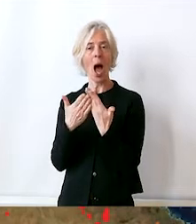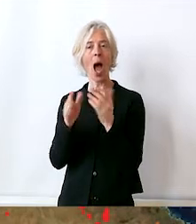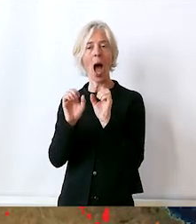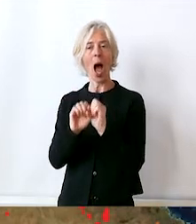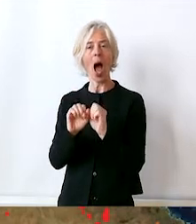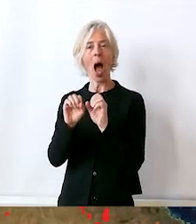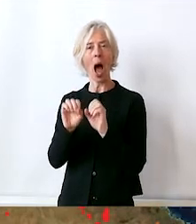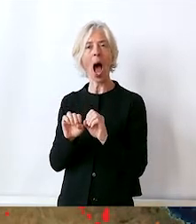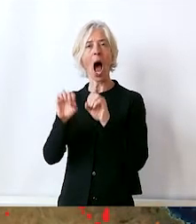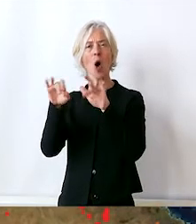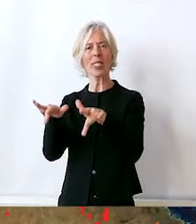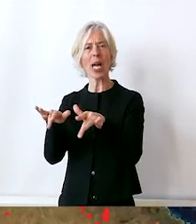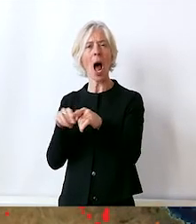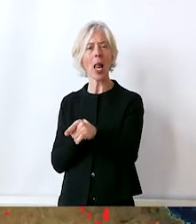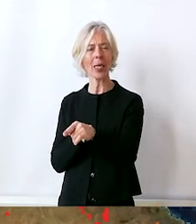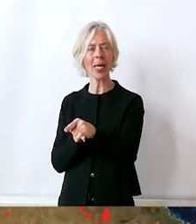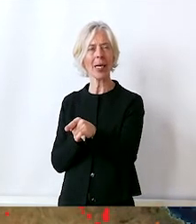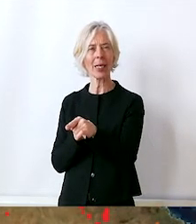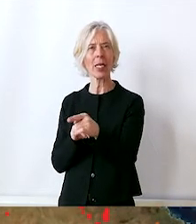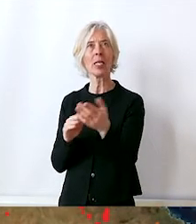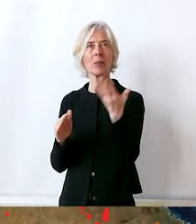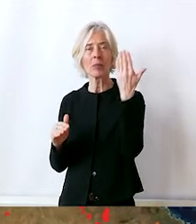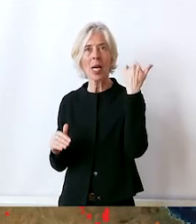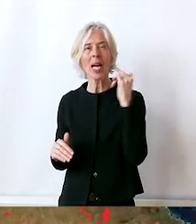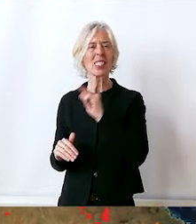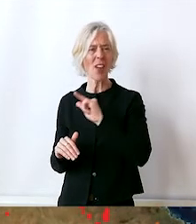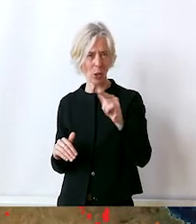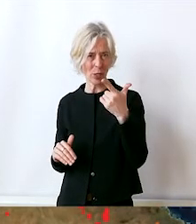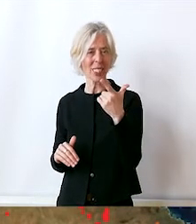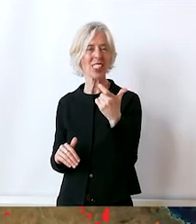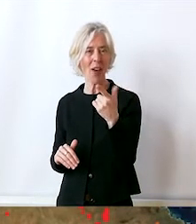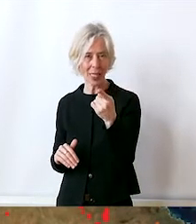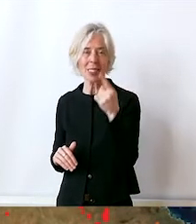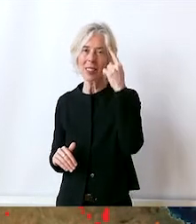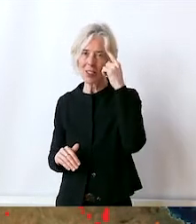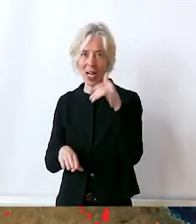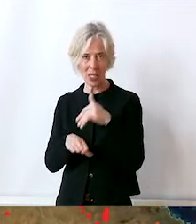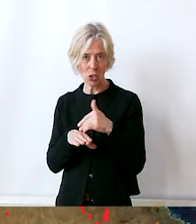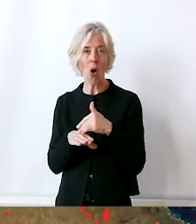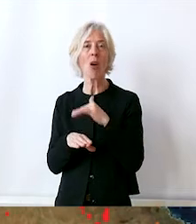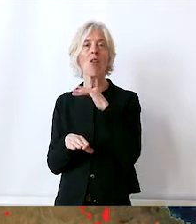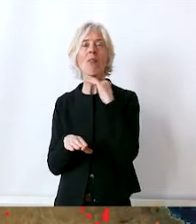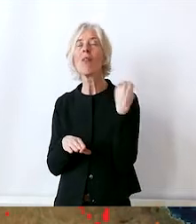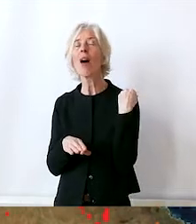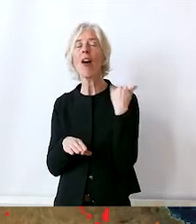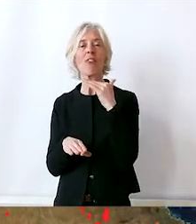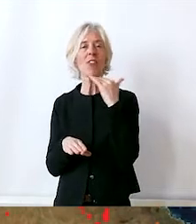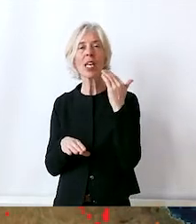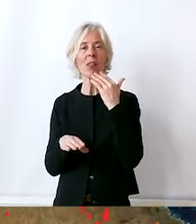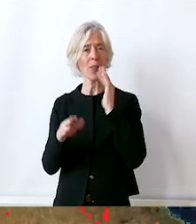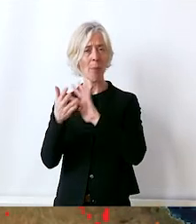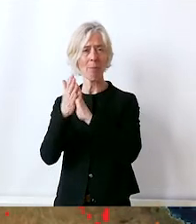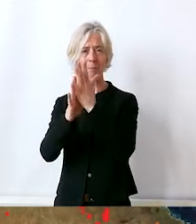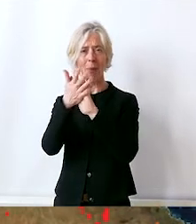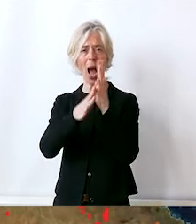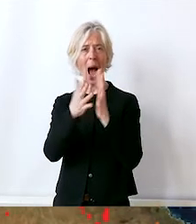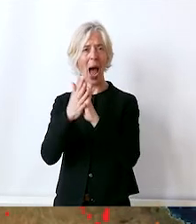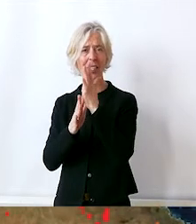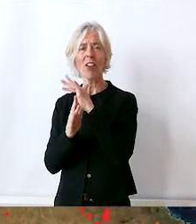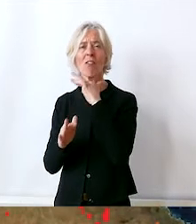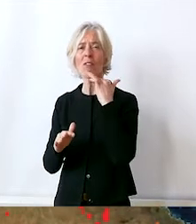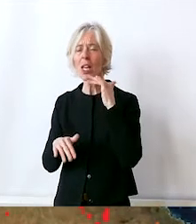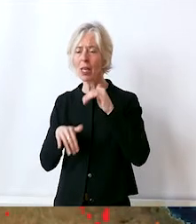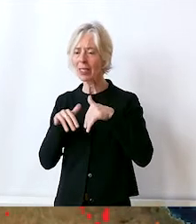Jahr war oder schon 2020, Sie hatten es sicherlich gesehen, zahlreiche Brände, es sind zahlreiche Tiere verendet, Menschen